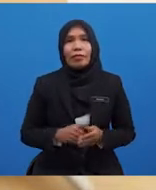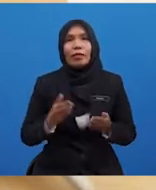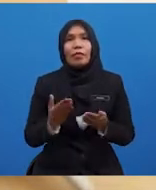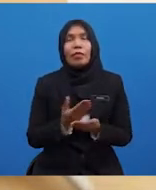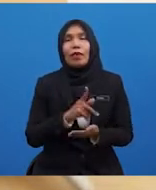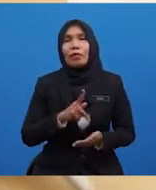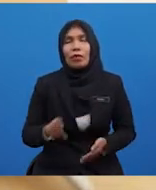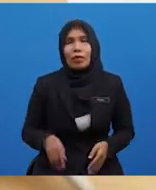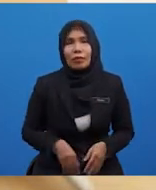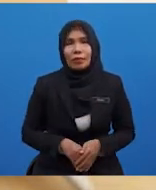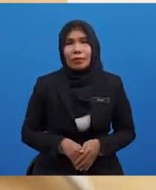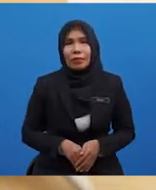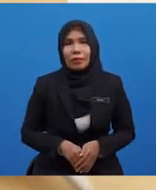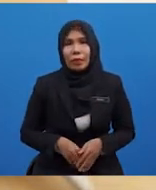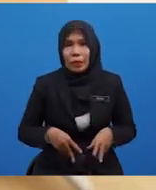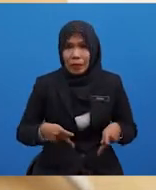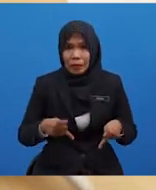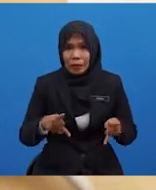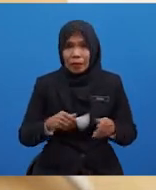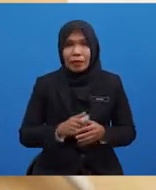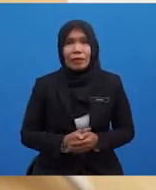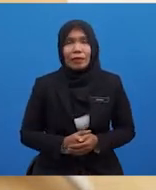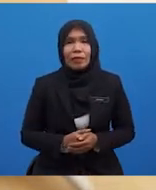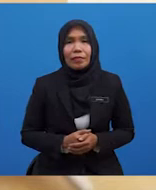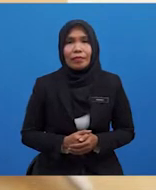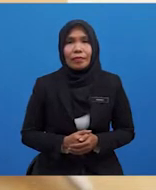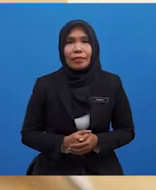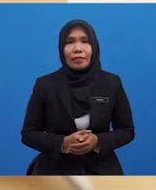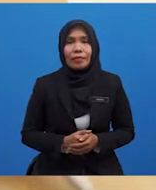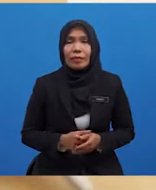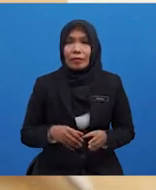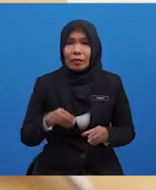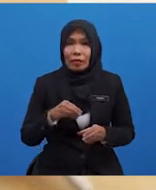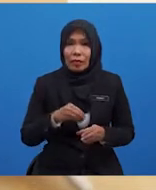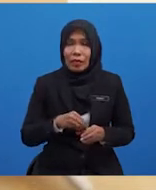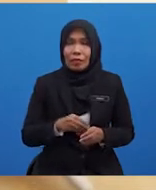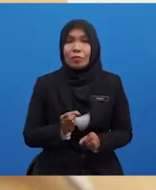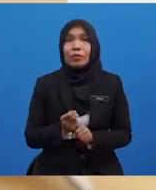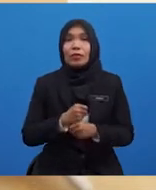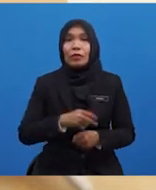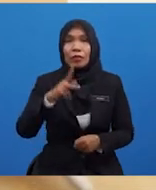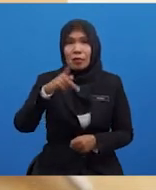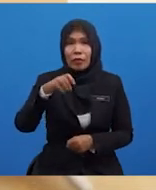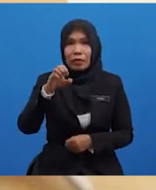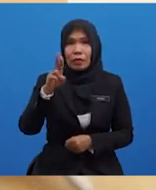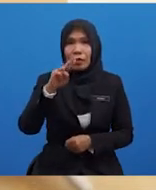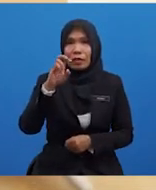proses menghuraikan carta dalam bentuk perenggan boleh dilakukan.